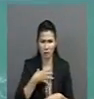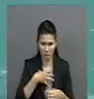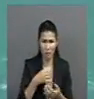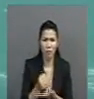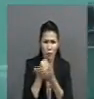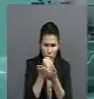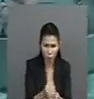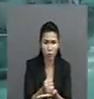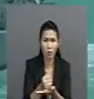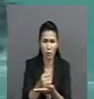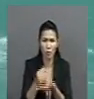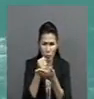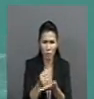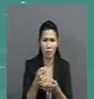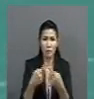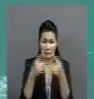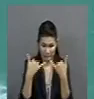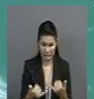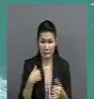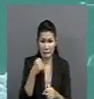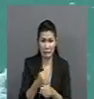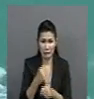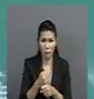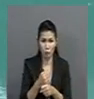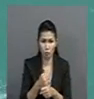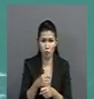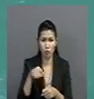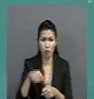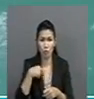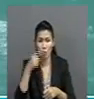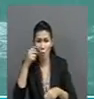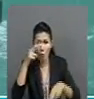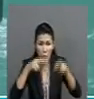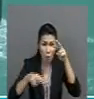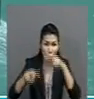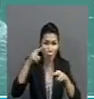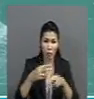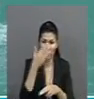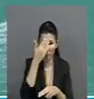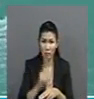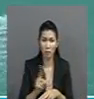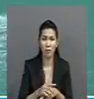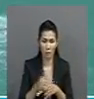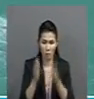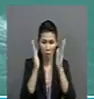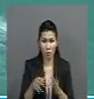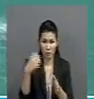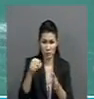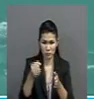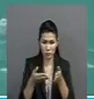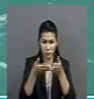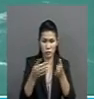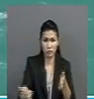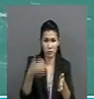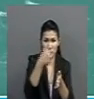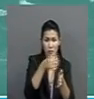ช่วยเหลือนะครับอย่างต่อเนื่องและตอนนี้ปฏิบัติการก็อยู่ระหว่างเข้าไปสำรวจเพราะว่า10คนที่อยู่บนเรือ